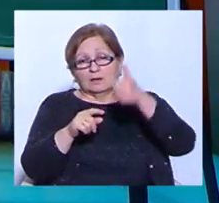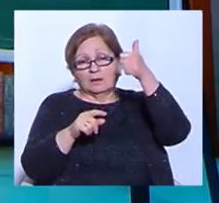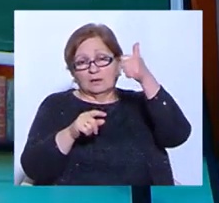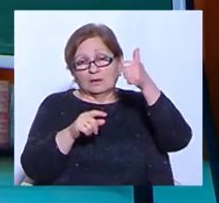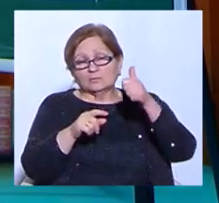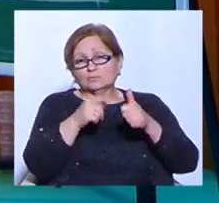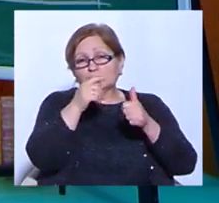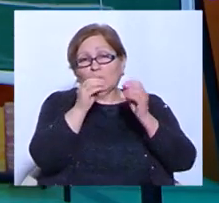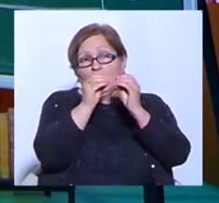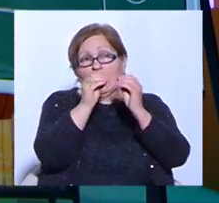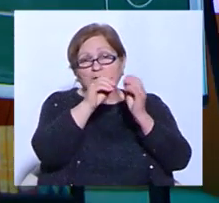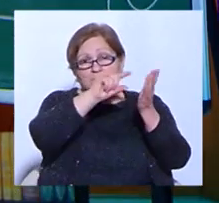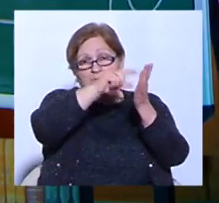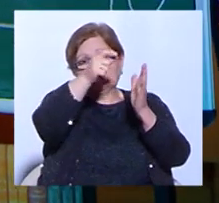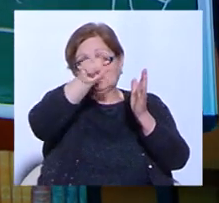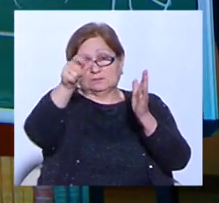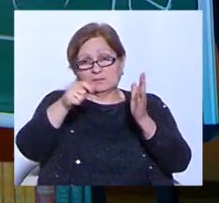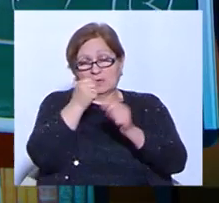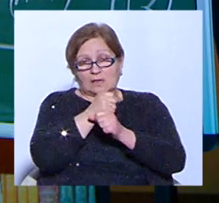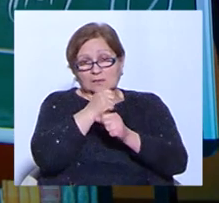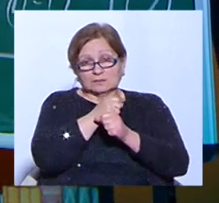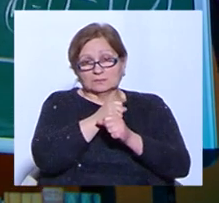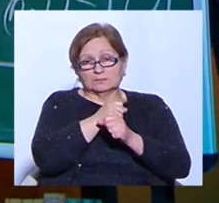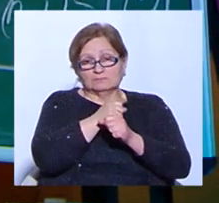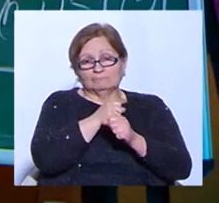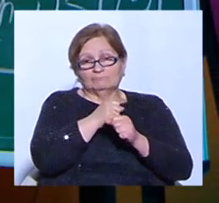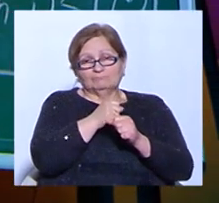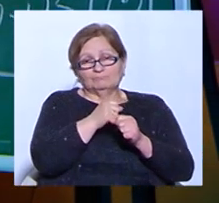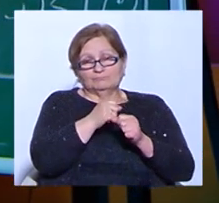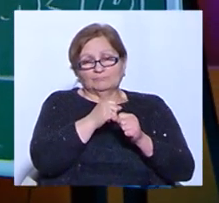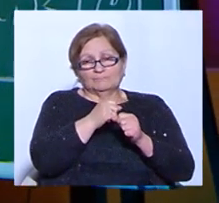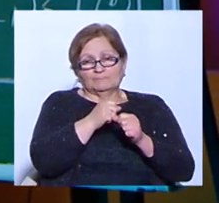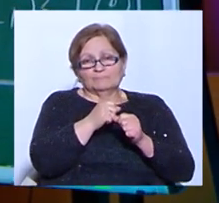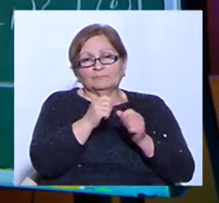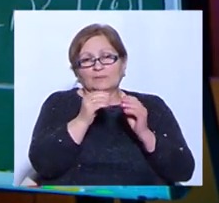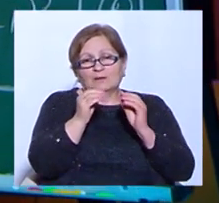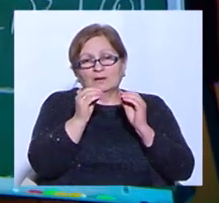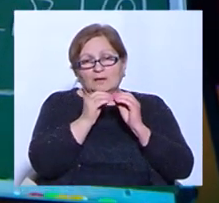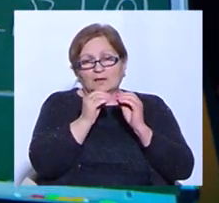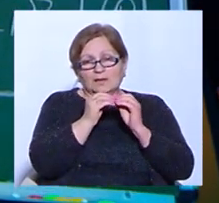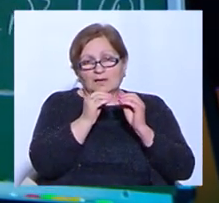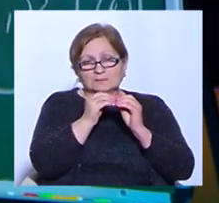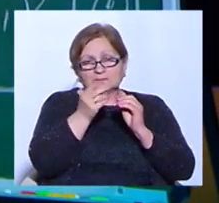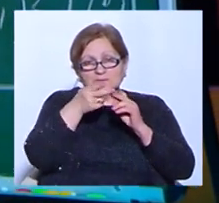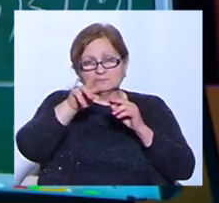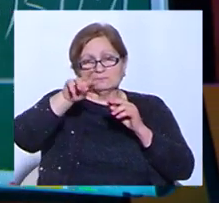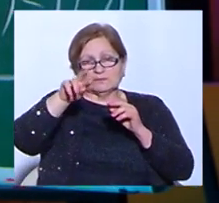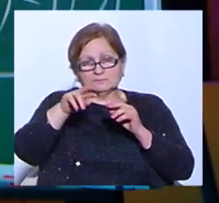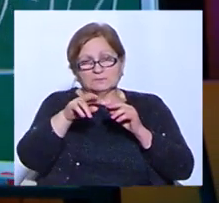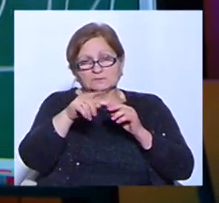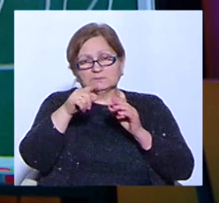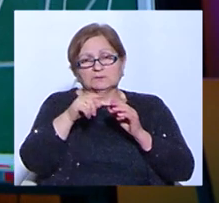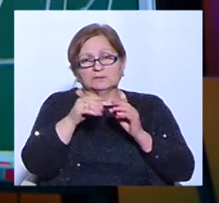10-ით დაიწყო და გვინდა გამოვითვალოთ მეორე ფორმულით, გვექნება 10-ის კვადრატი პლუს